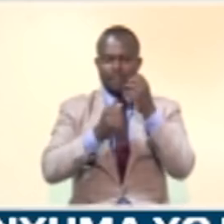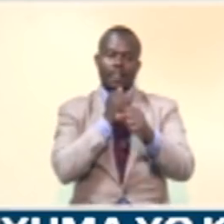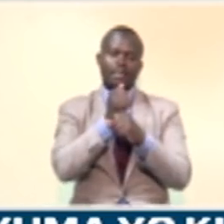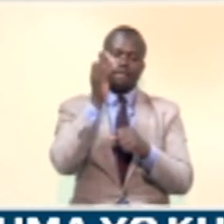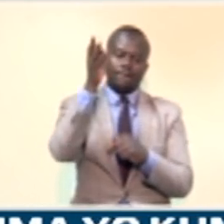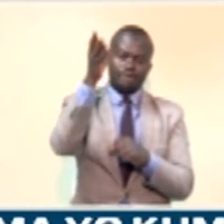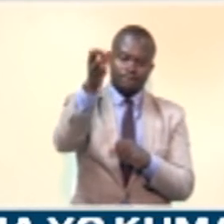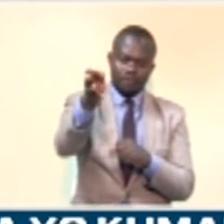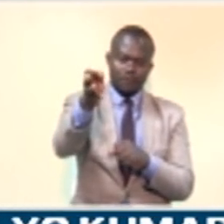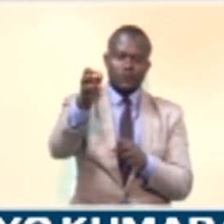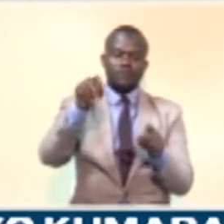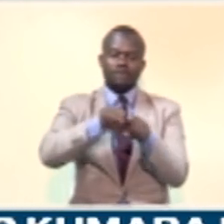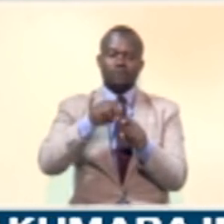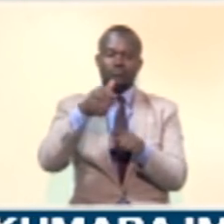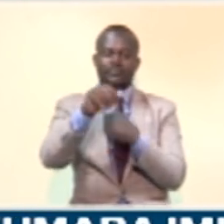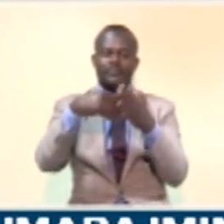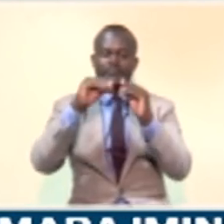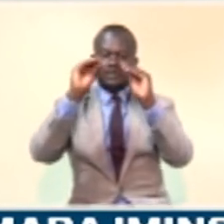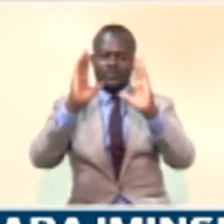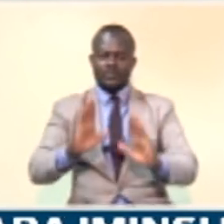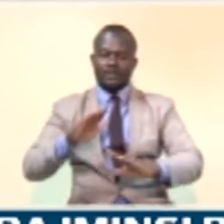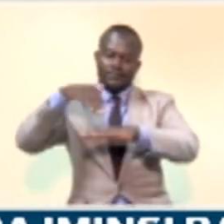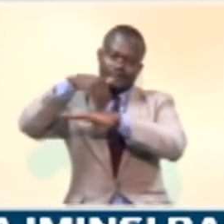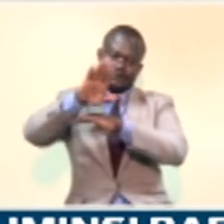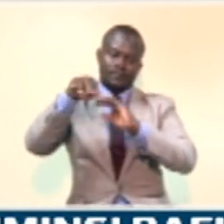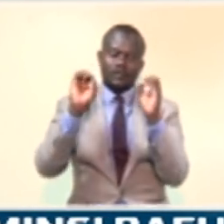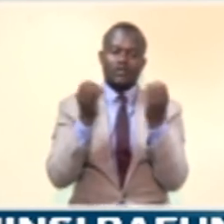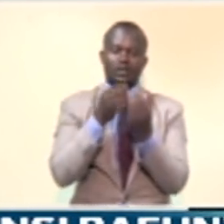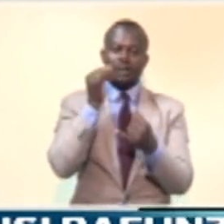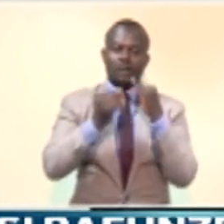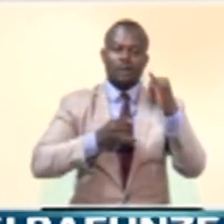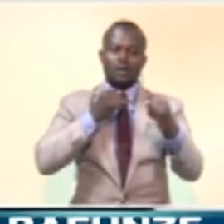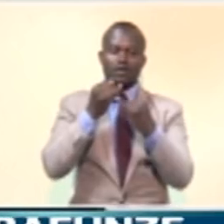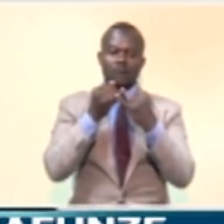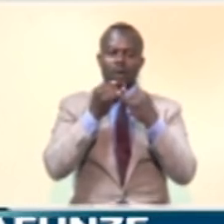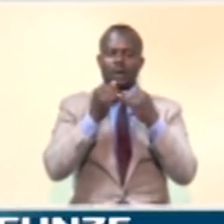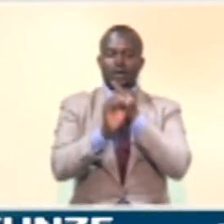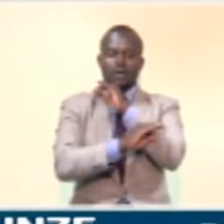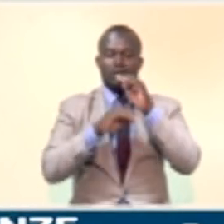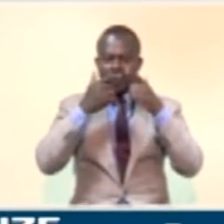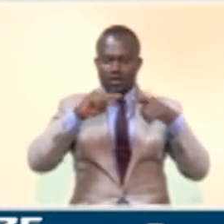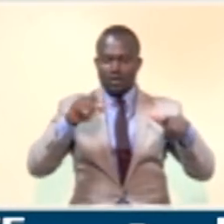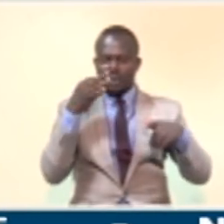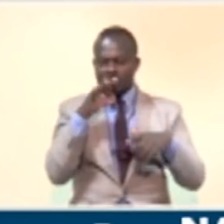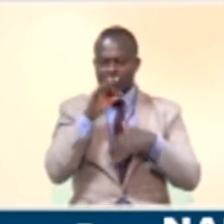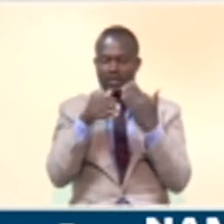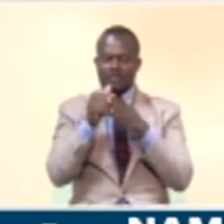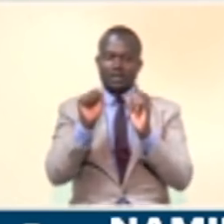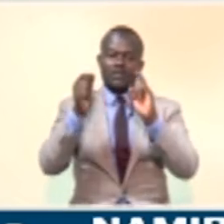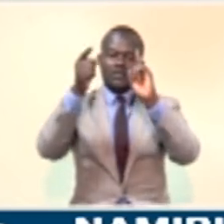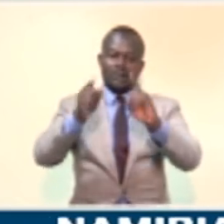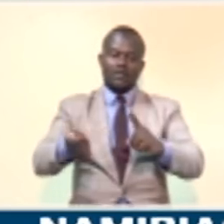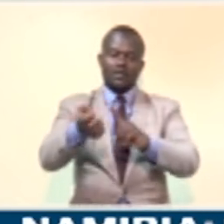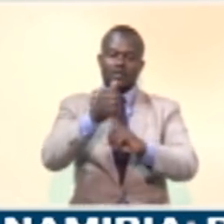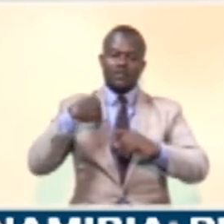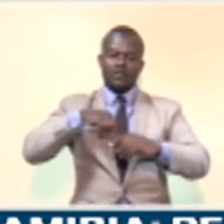itaha nabo barimu batwoherezwa n'uwo muryango mpuzamahanga w'ibihugu bivuga ururimi rw'Igifaransa bizagera ko